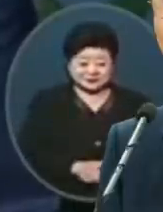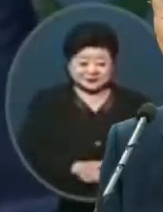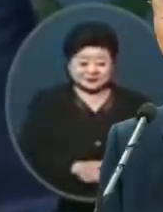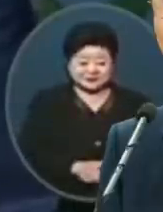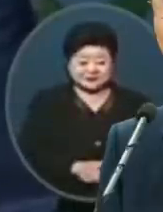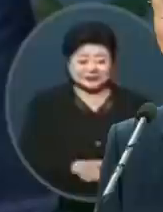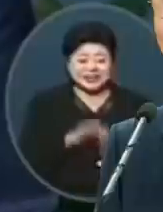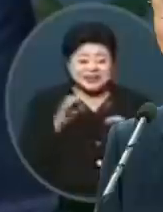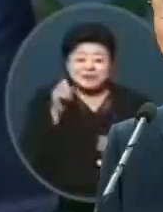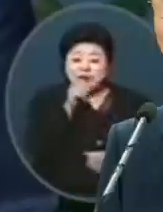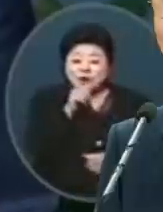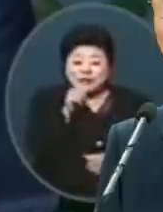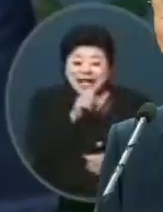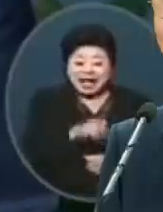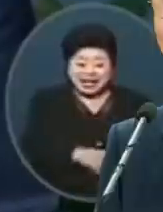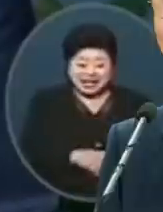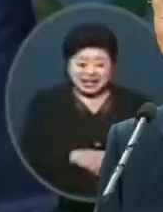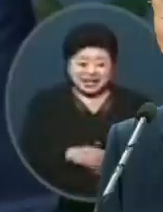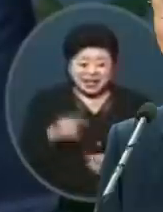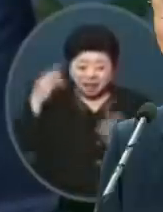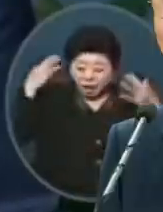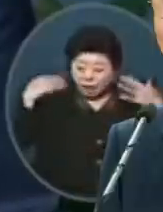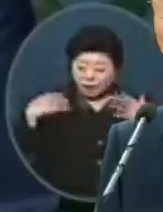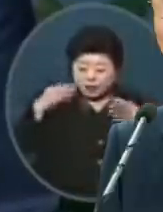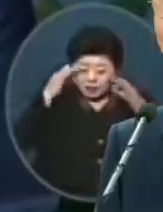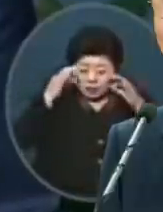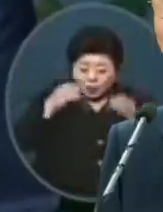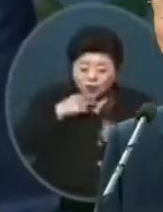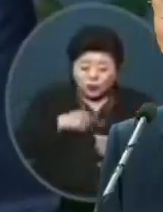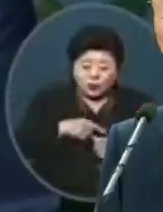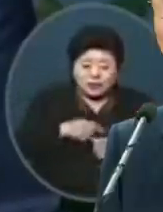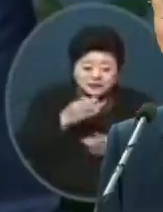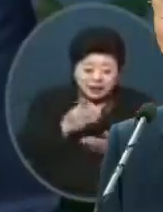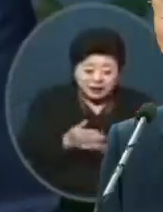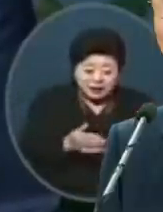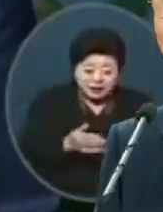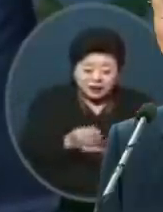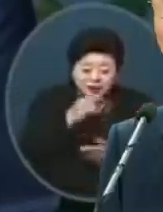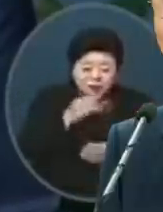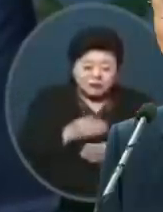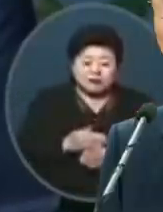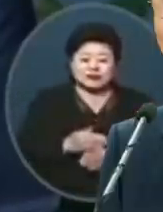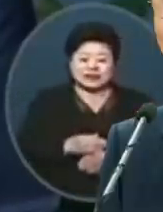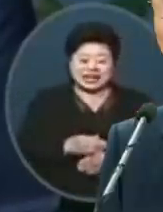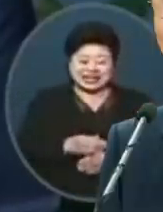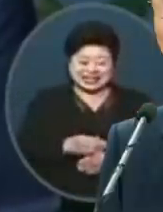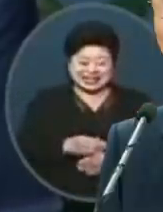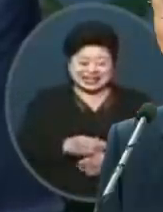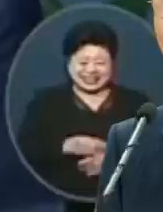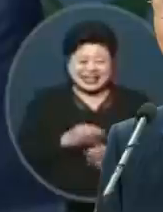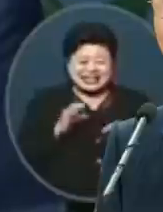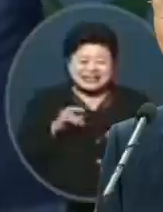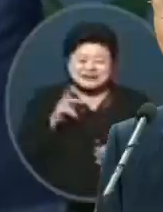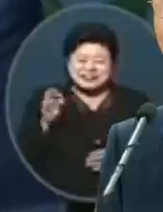이 김 변호사 머리 보고 욕하지 말고 북한의 김정은이 머리를 보고